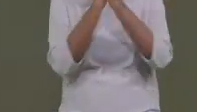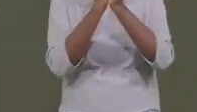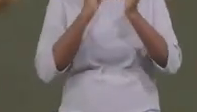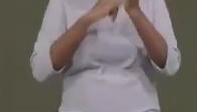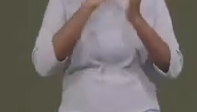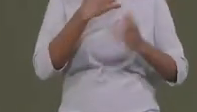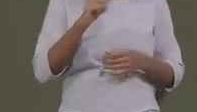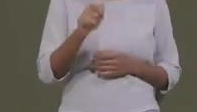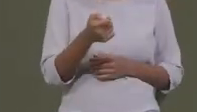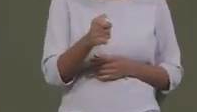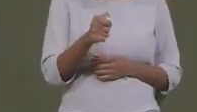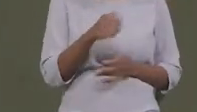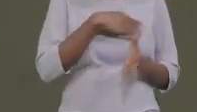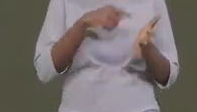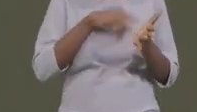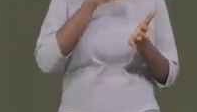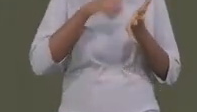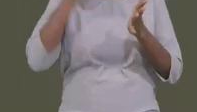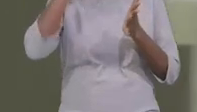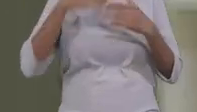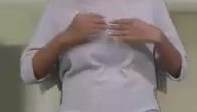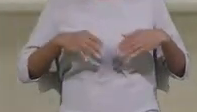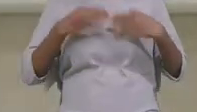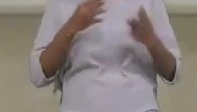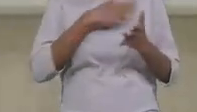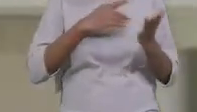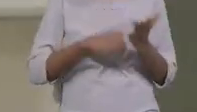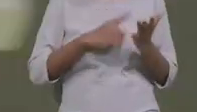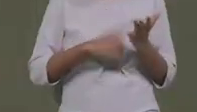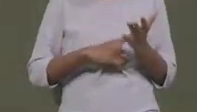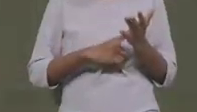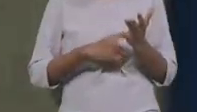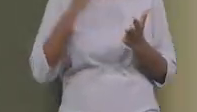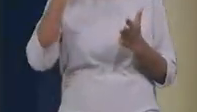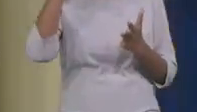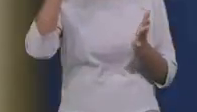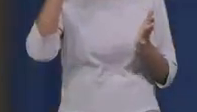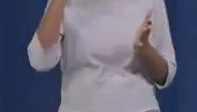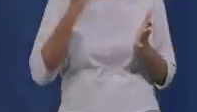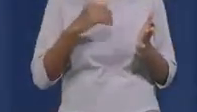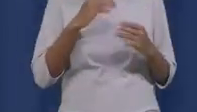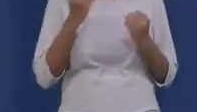lier? Non, c'est la clé. Et c'est ce qu'il a donné. Et parfois,